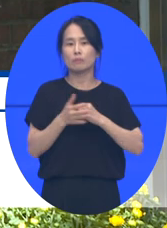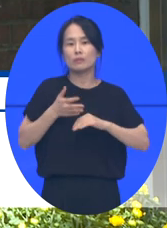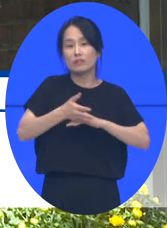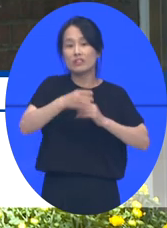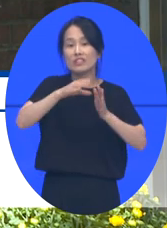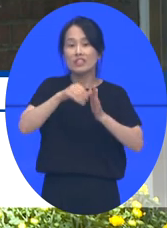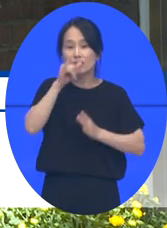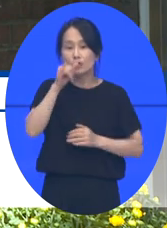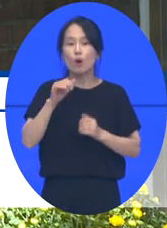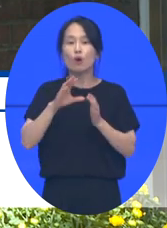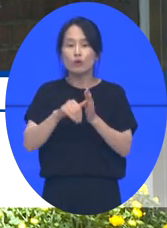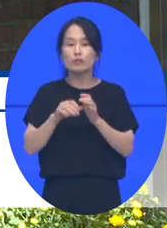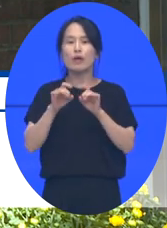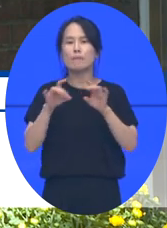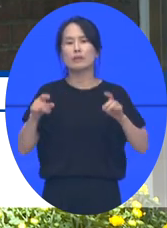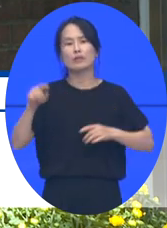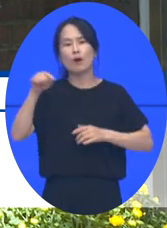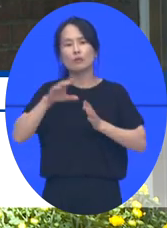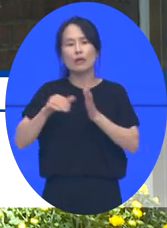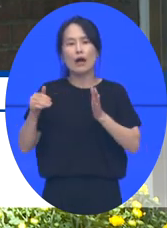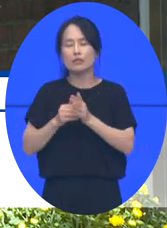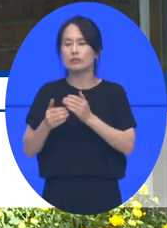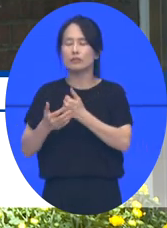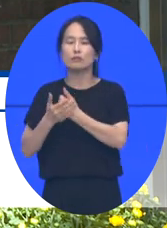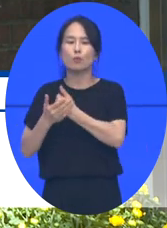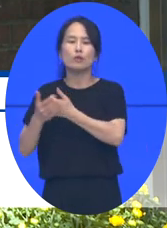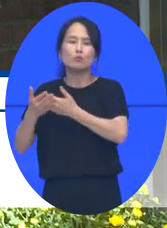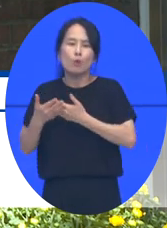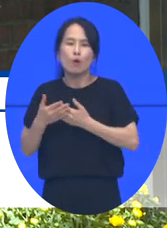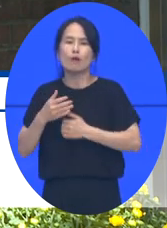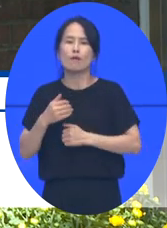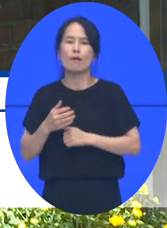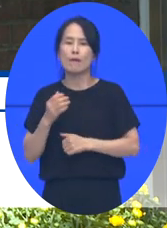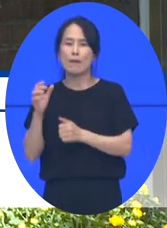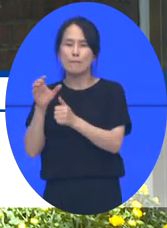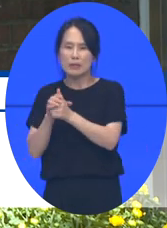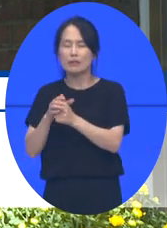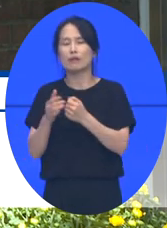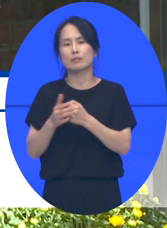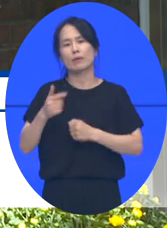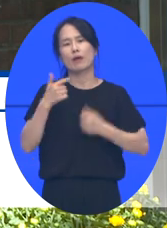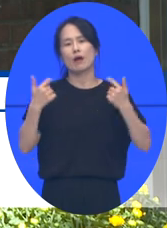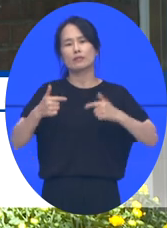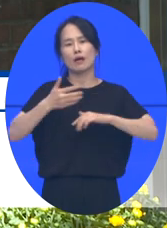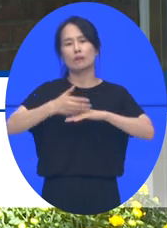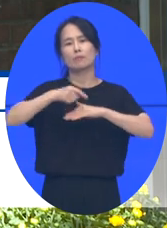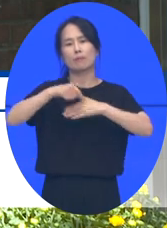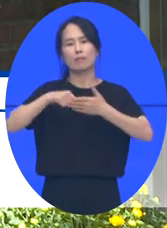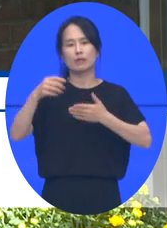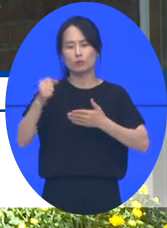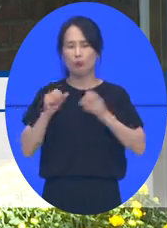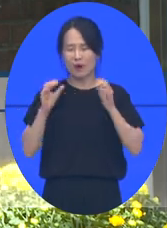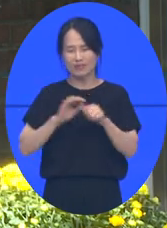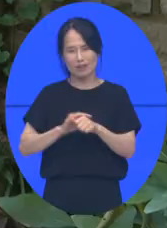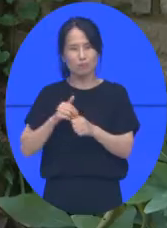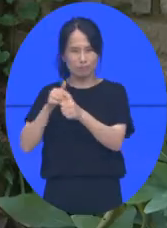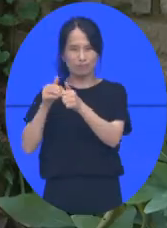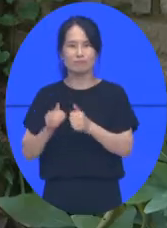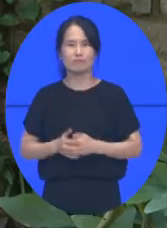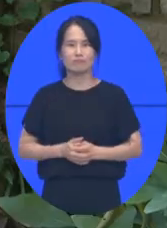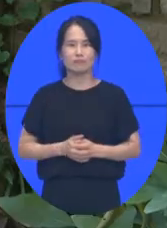있잖아요. 그럴 때마다 좀 올 때까지 좀 도맡아 주셔가지고 항상 감사한 마음 갖고 아기 잘 보내고